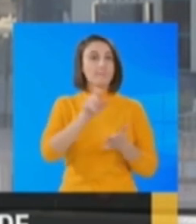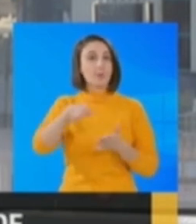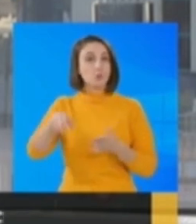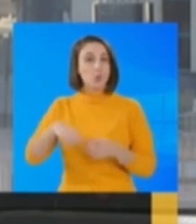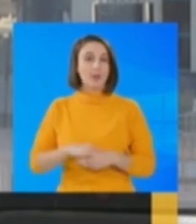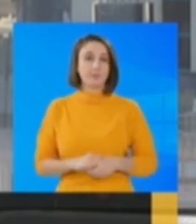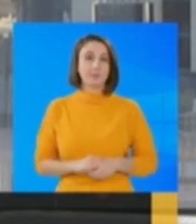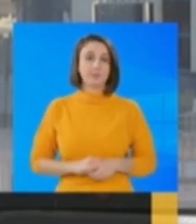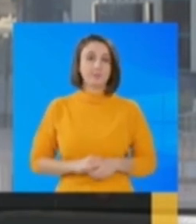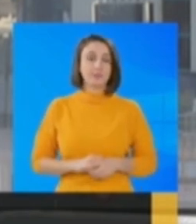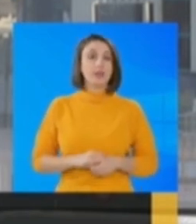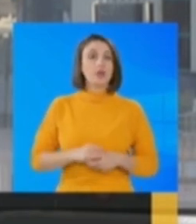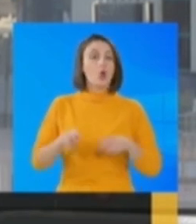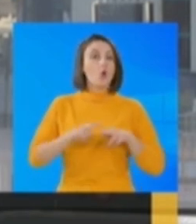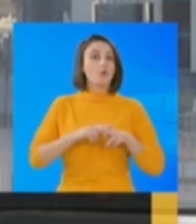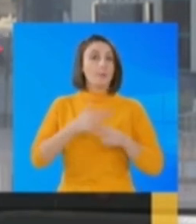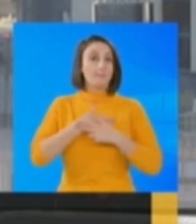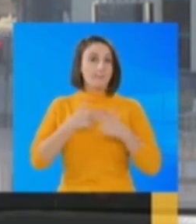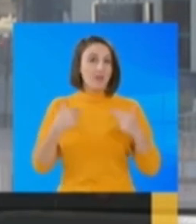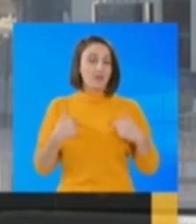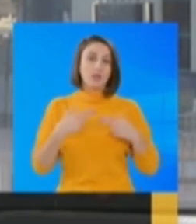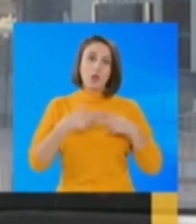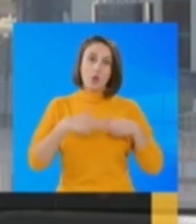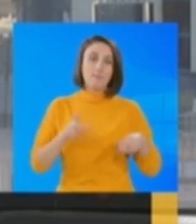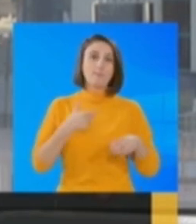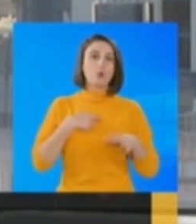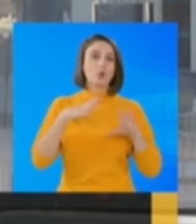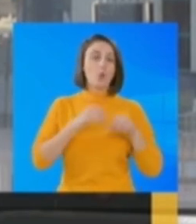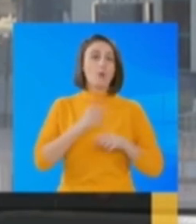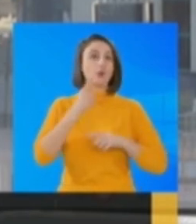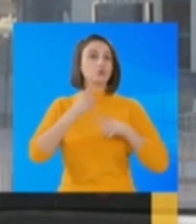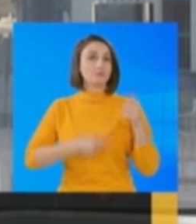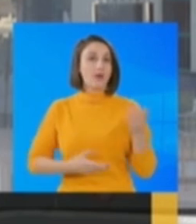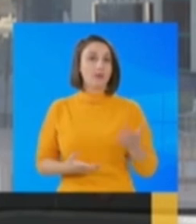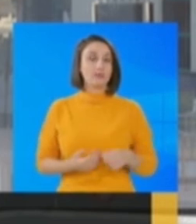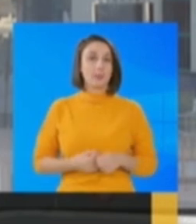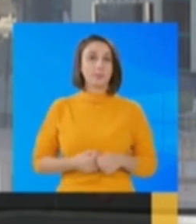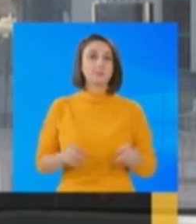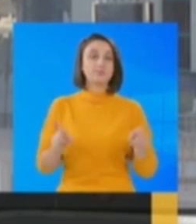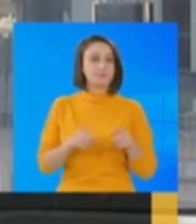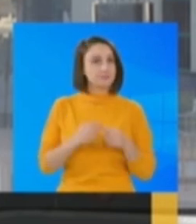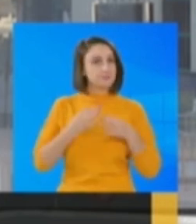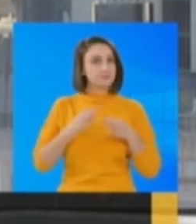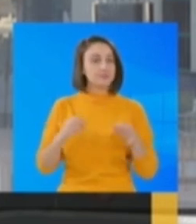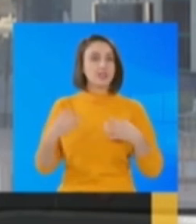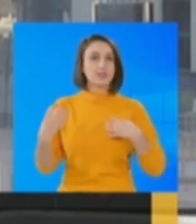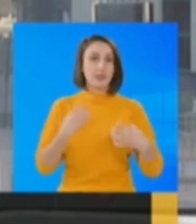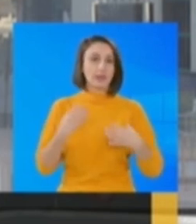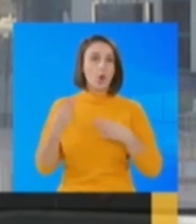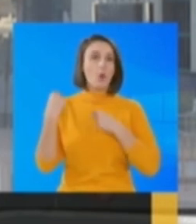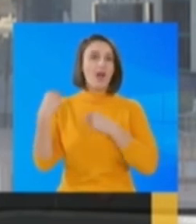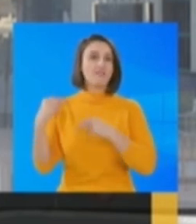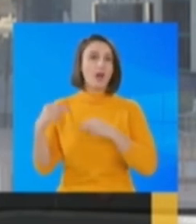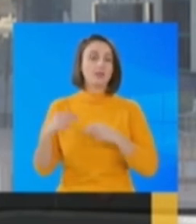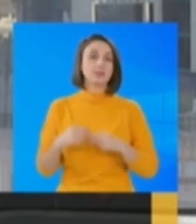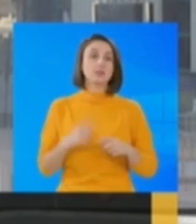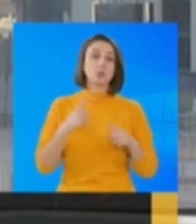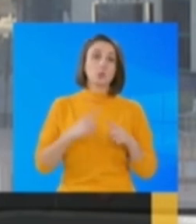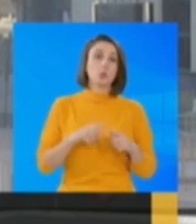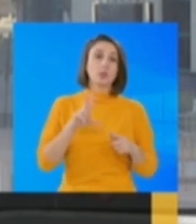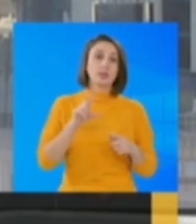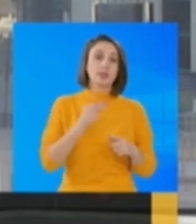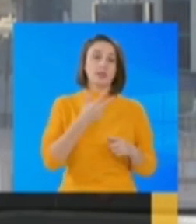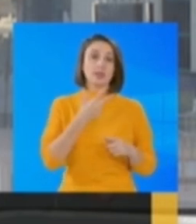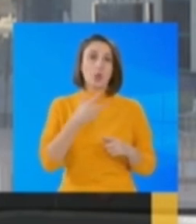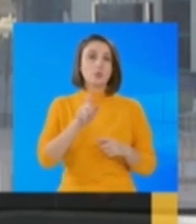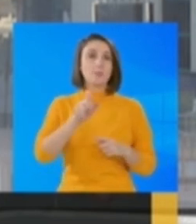1000 de locuitori. Potrivit prefectului Alin Stoica, localurile pot fi ocupate pe jumătate. De asemenea, sunt permise spectacolele în aer liber